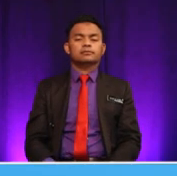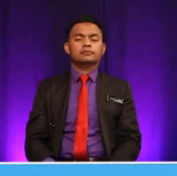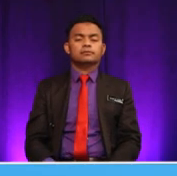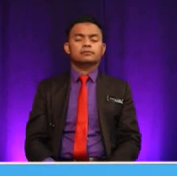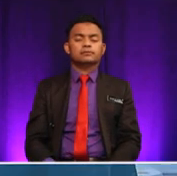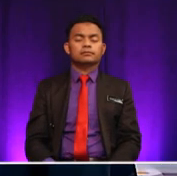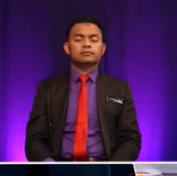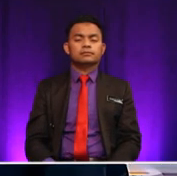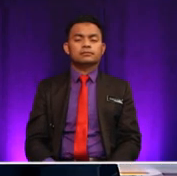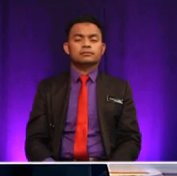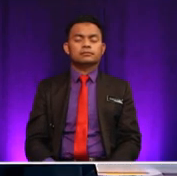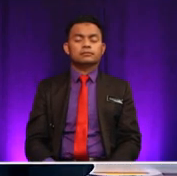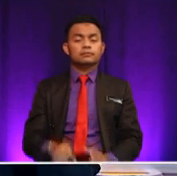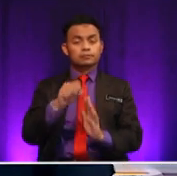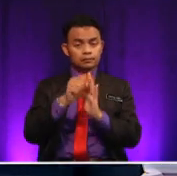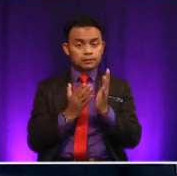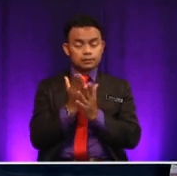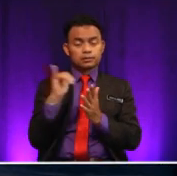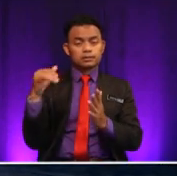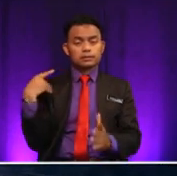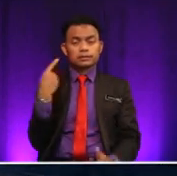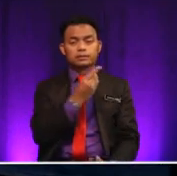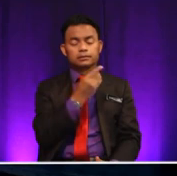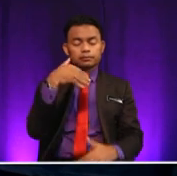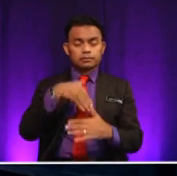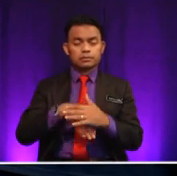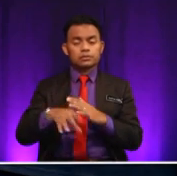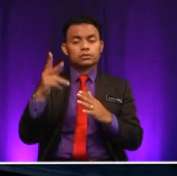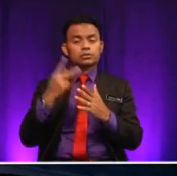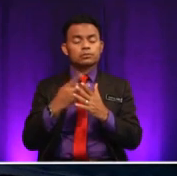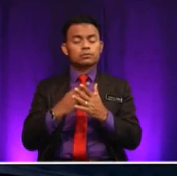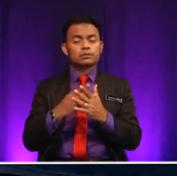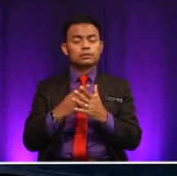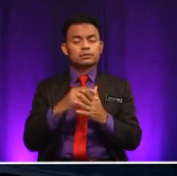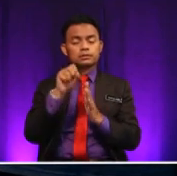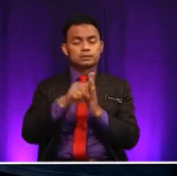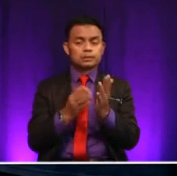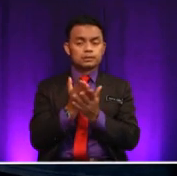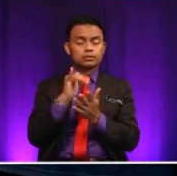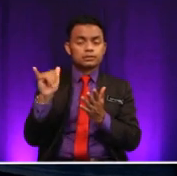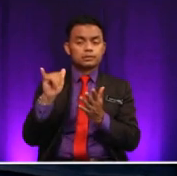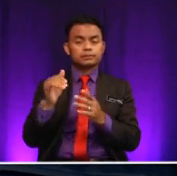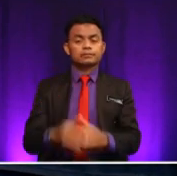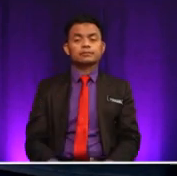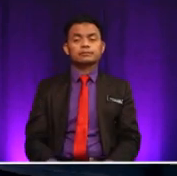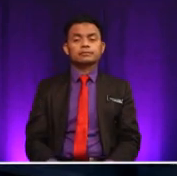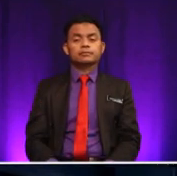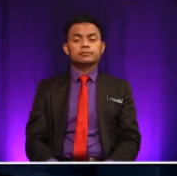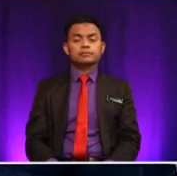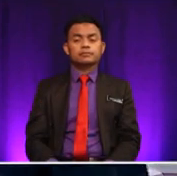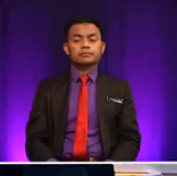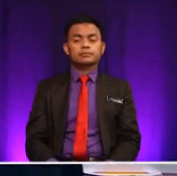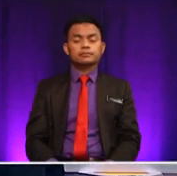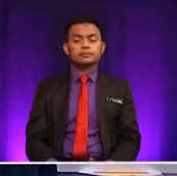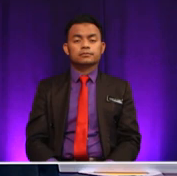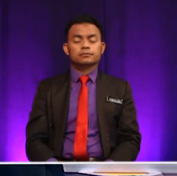Oke seterusnya kita pergi kepada komponen yang seterusnya adalah komponen ketangkasan untuk Oke untuk Komponen ketangkasan